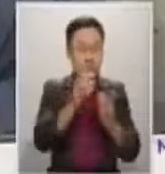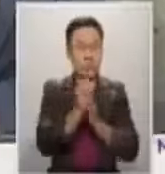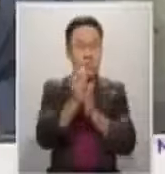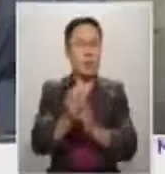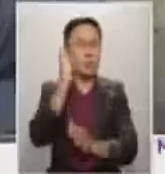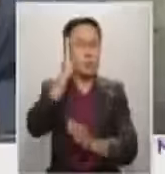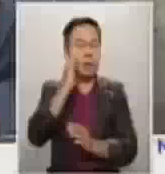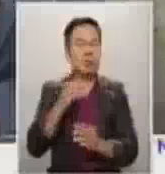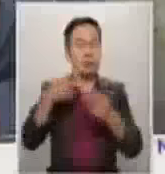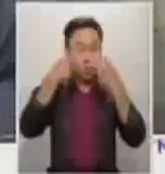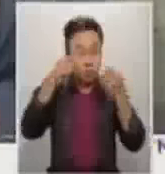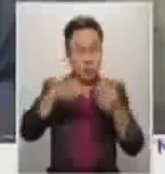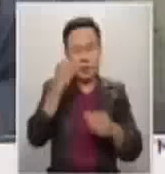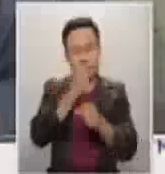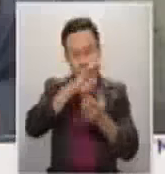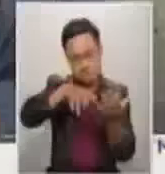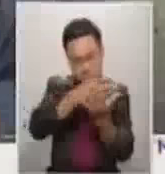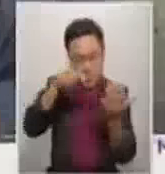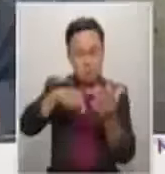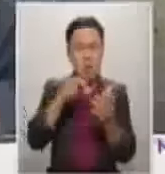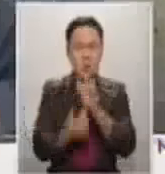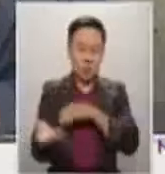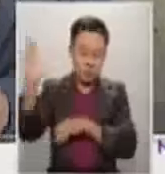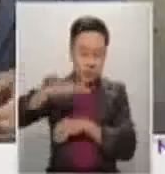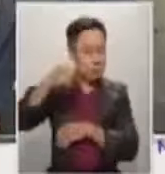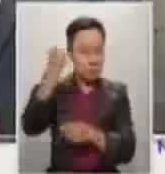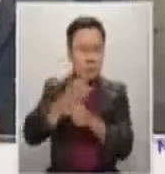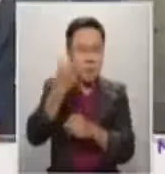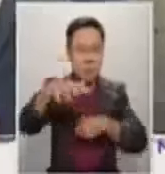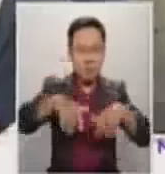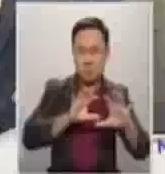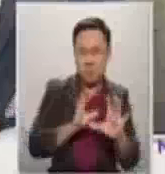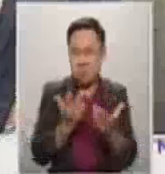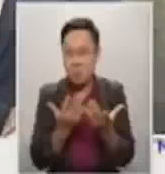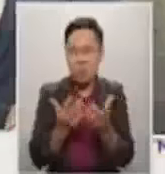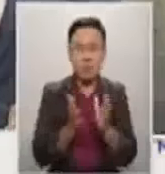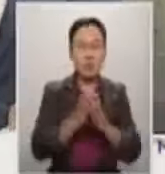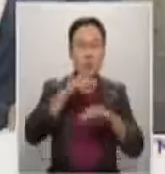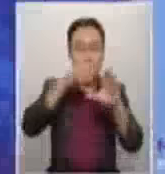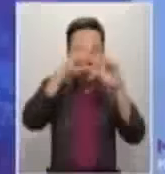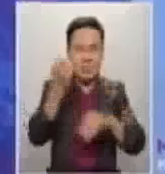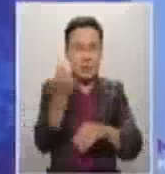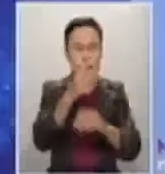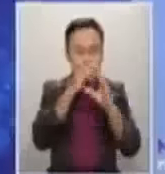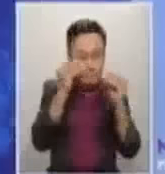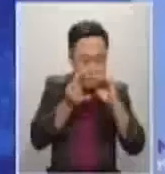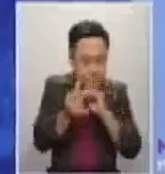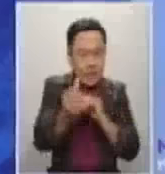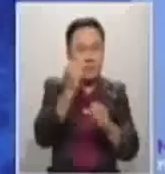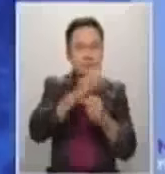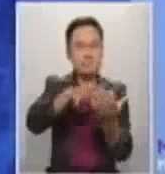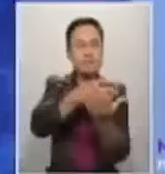ประมาณ1:30ที่ผ่านมาหลังจากชาวบ้านล้อมอย่างหนักเมื่อช่วงกลางวันนะครับแล้วก็ผ่านไปด้วยความเรียบร้อยครับ